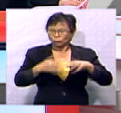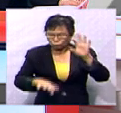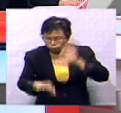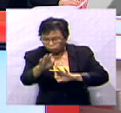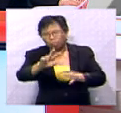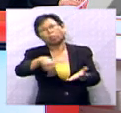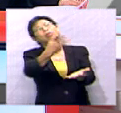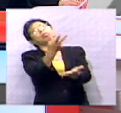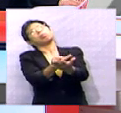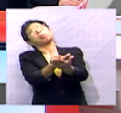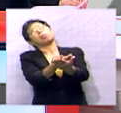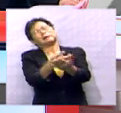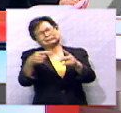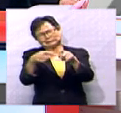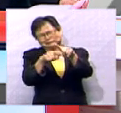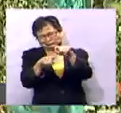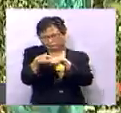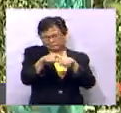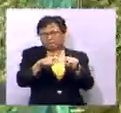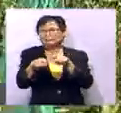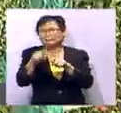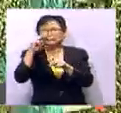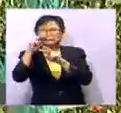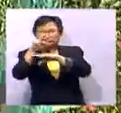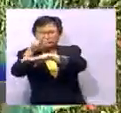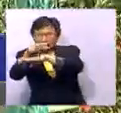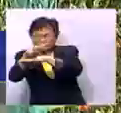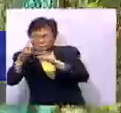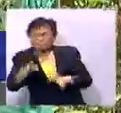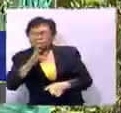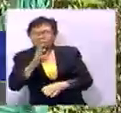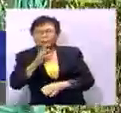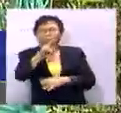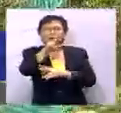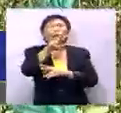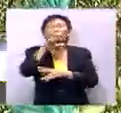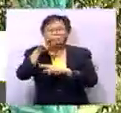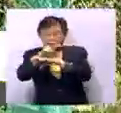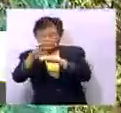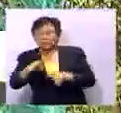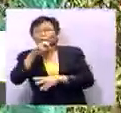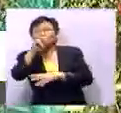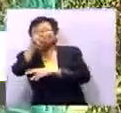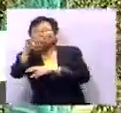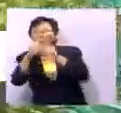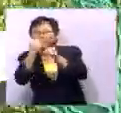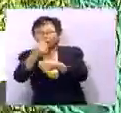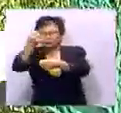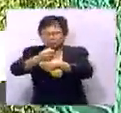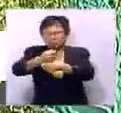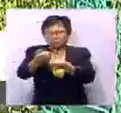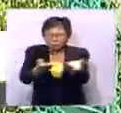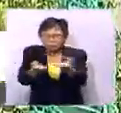keadaan terlentang dan berulat. Menurut saksi, Nik Sufian Nik Abdullah, 34 tahun, yang bekerja sebagai